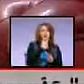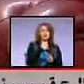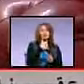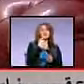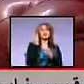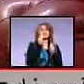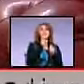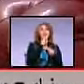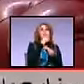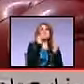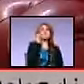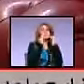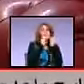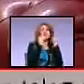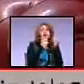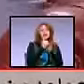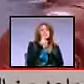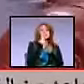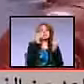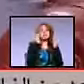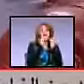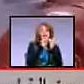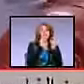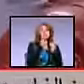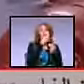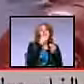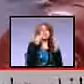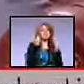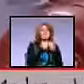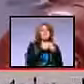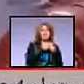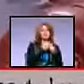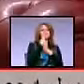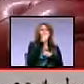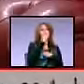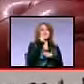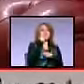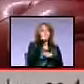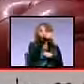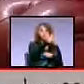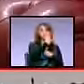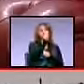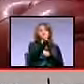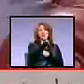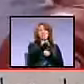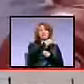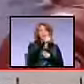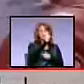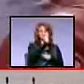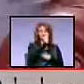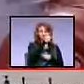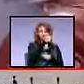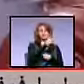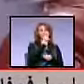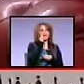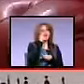افلام كتيرة جدا ورحت استوديوهات كتيرة جدا. انت عارف طبعا ان بابا درس لي في معهد السينما، انا عارف طبعا قسم اخراج، قسم اخراج درس لي وكان من اعظم الاساتذة